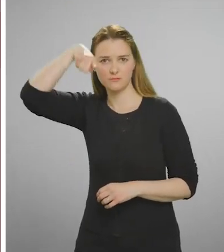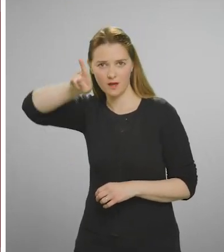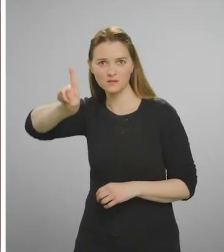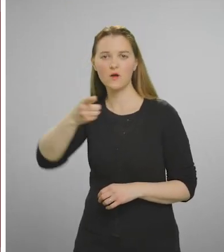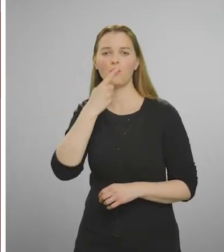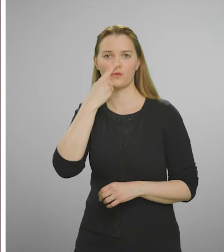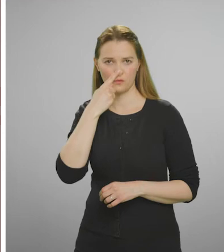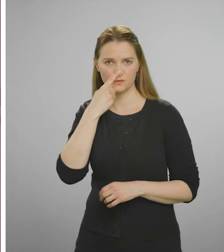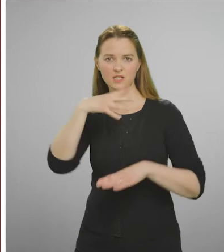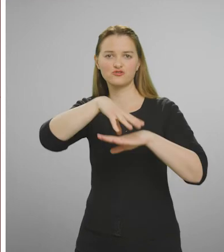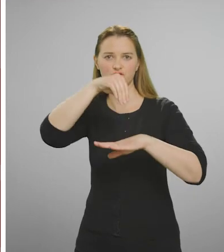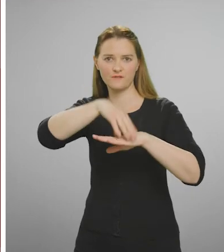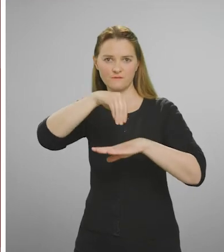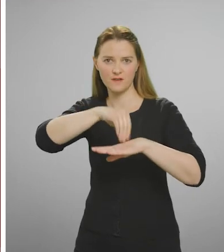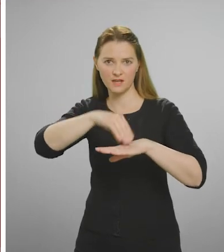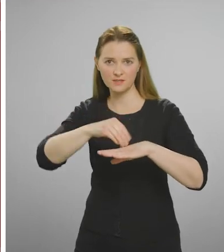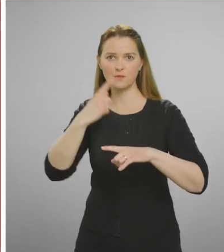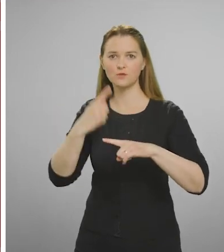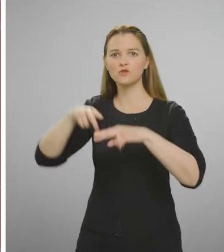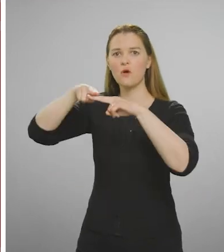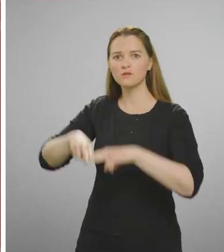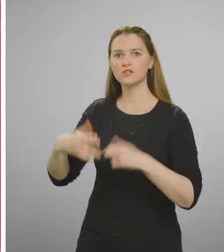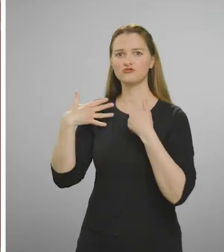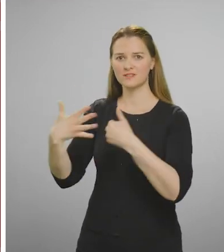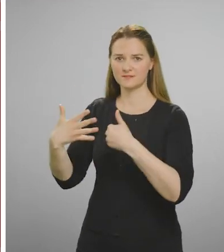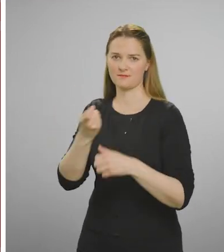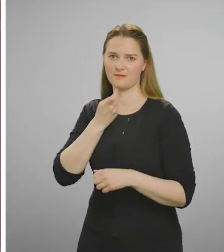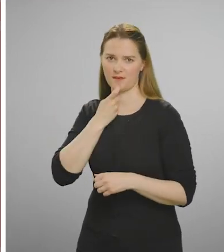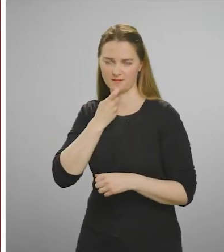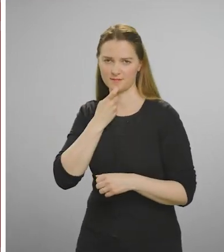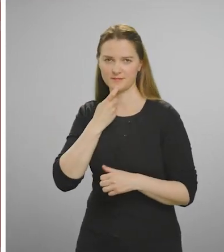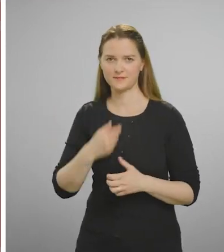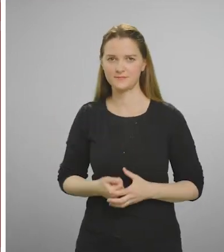njemački, španjolski, ruski, švedski i ostalih 60 jezika.